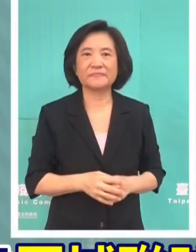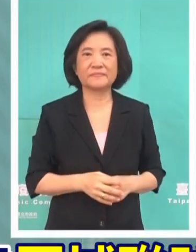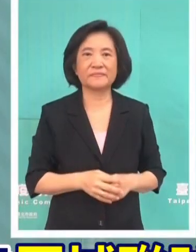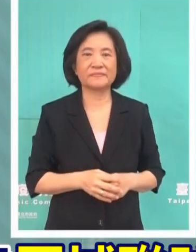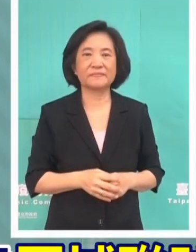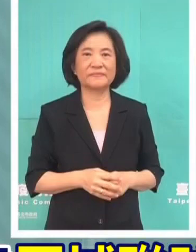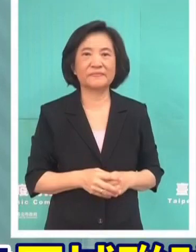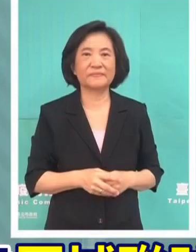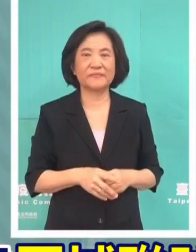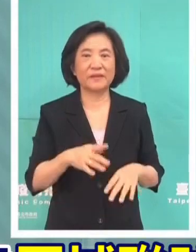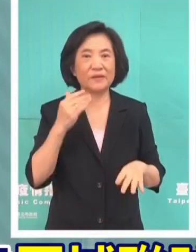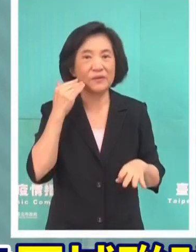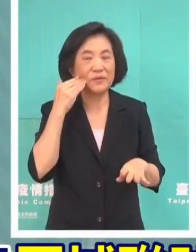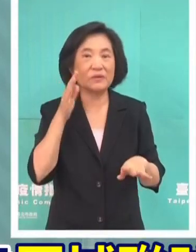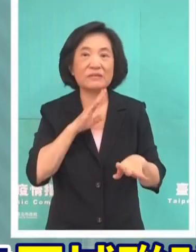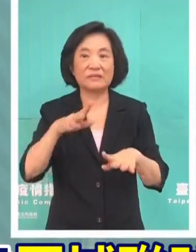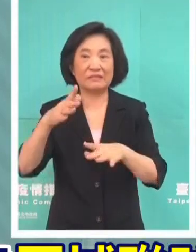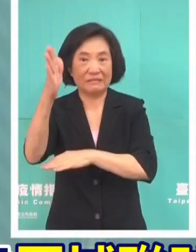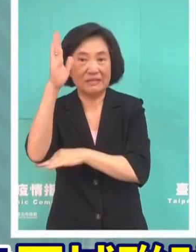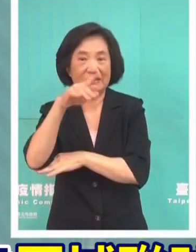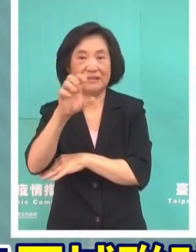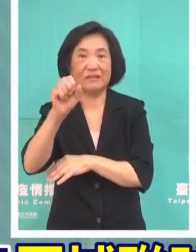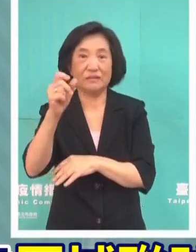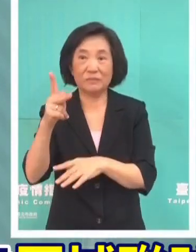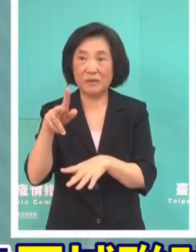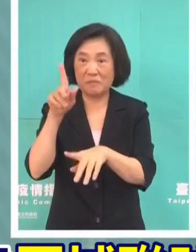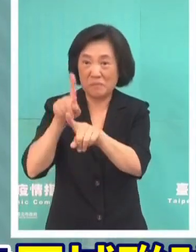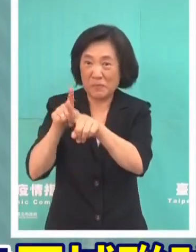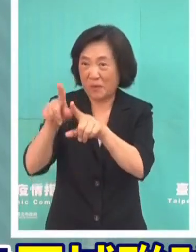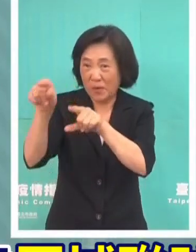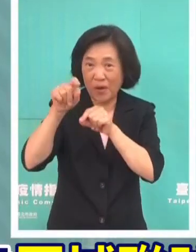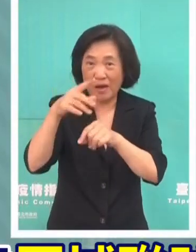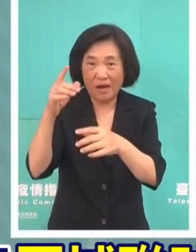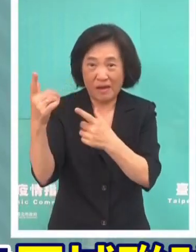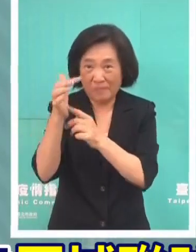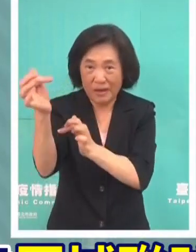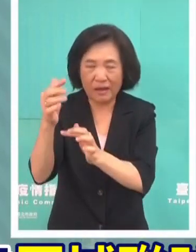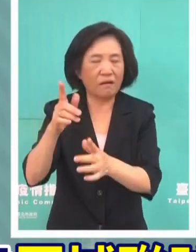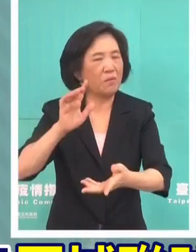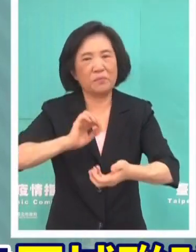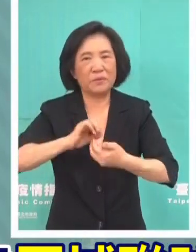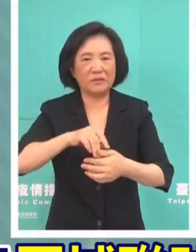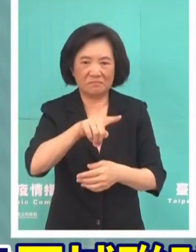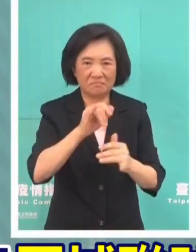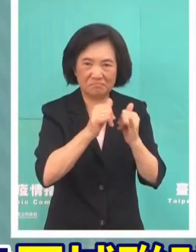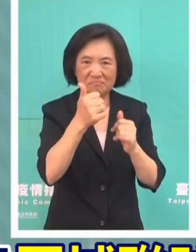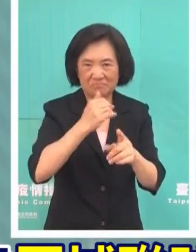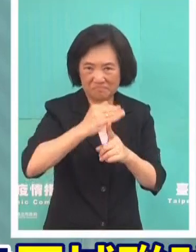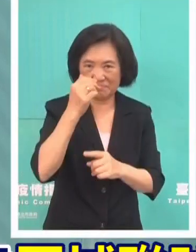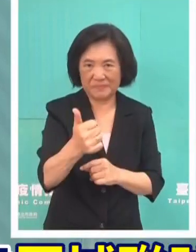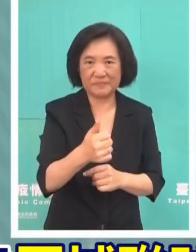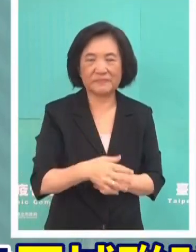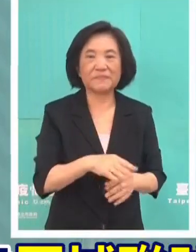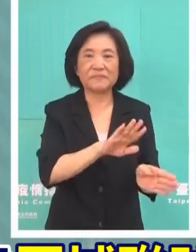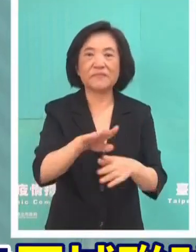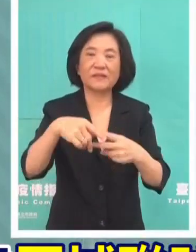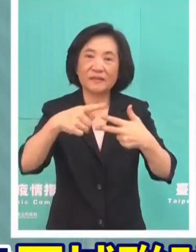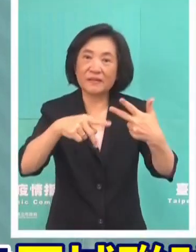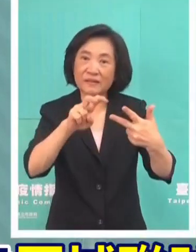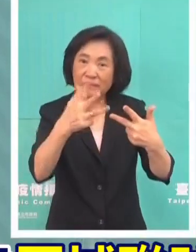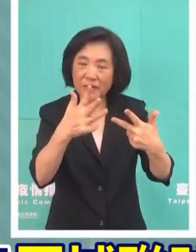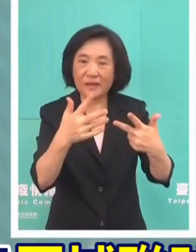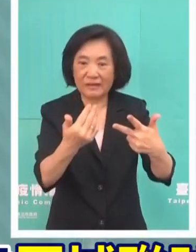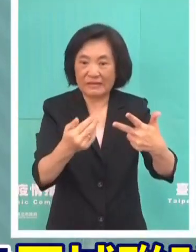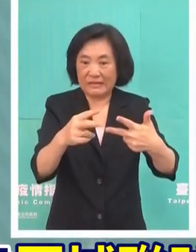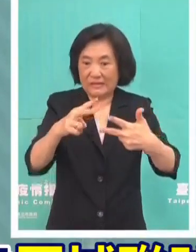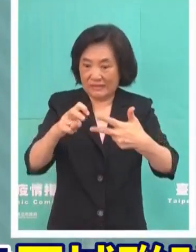会比完全要去依赖政府的 SOP 还可靠。 自由时报提问：第二十八周的确诊数虽然较前